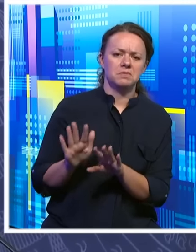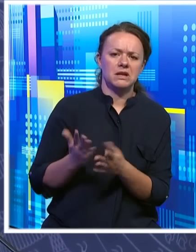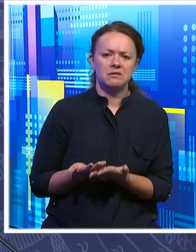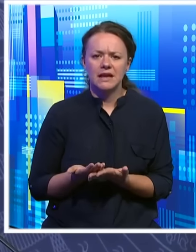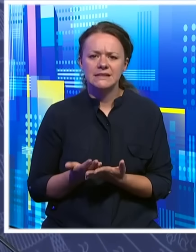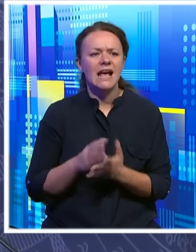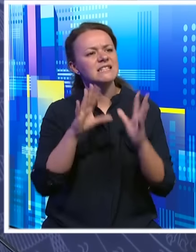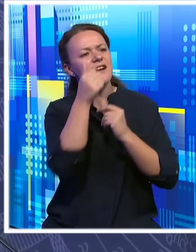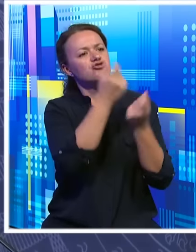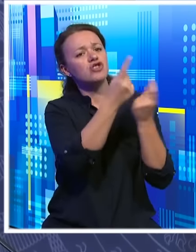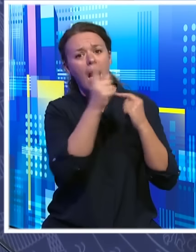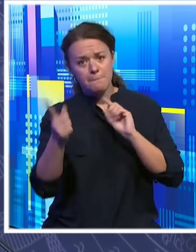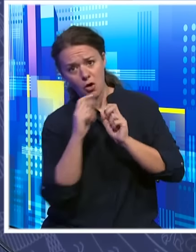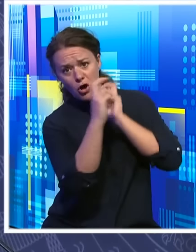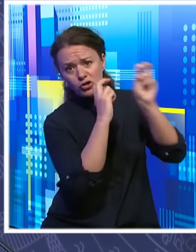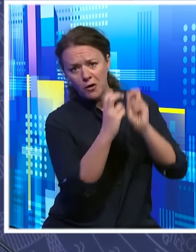na sve da odgovarate.